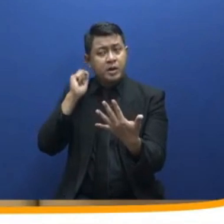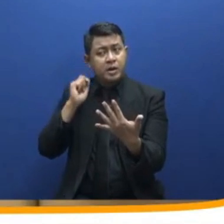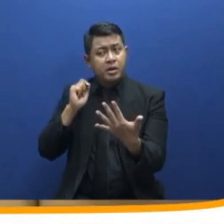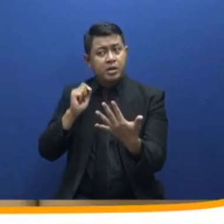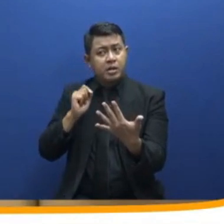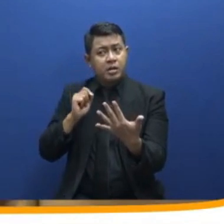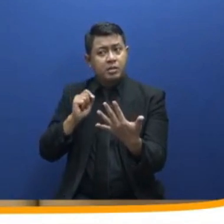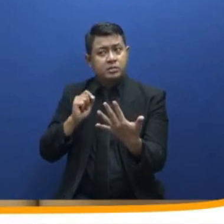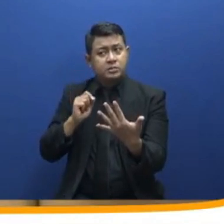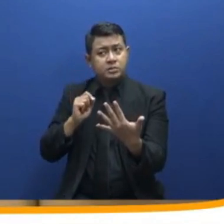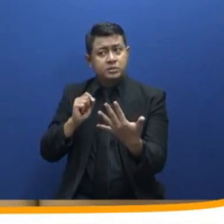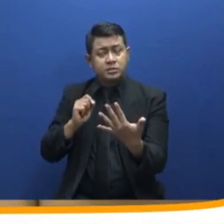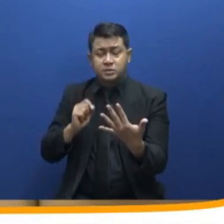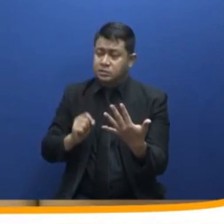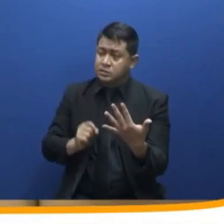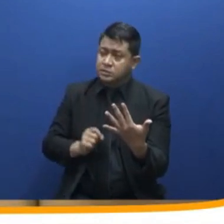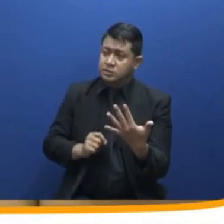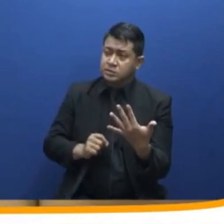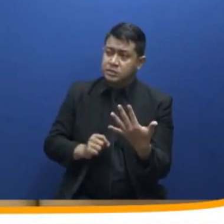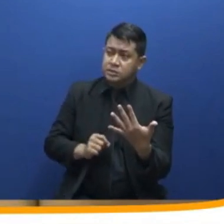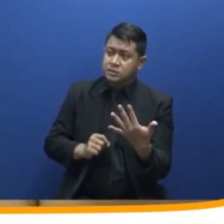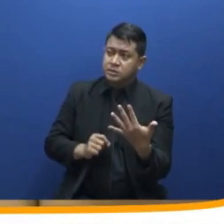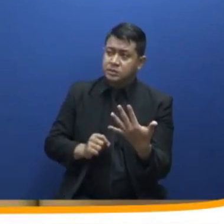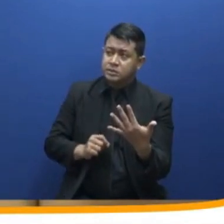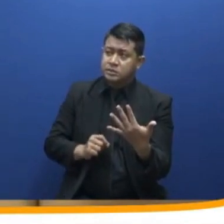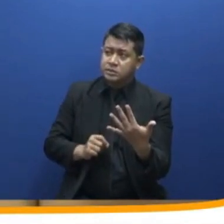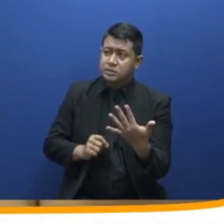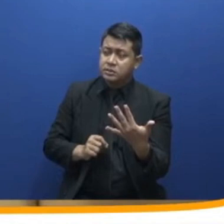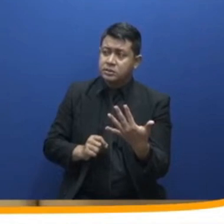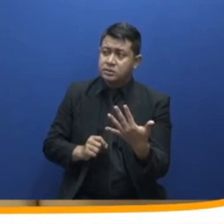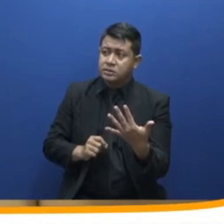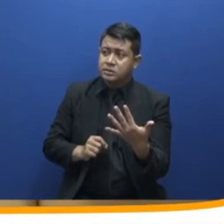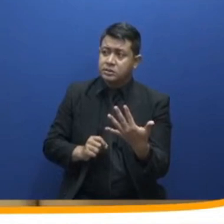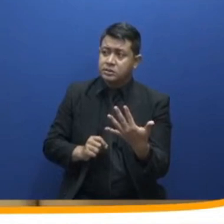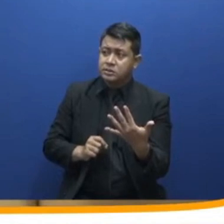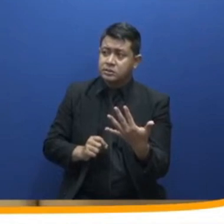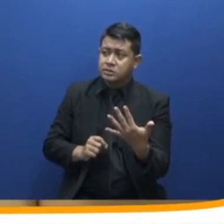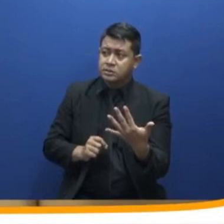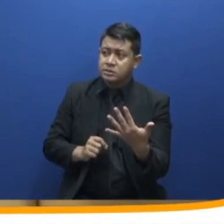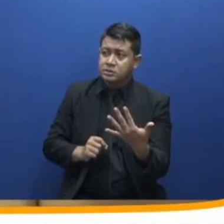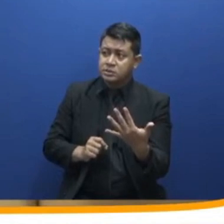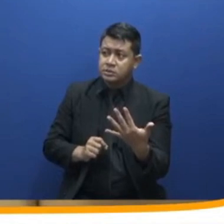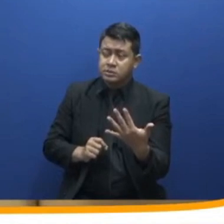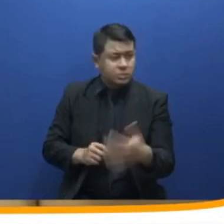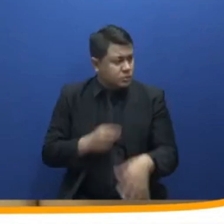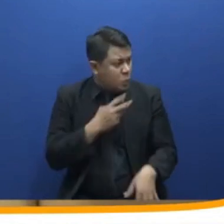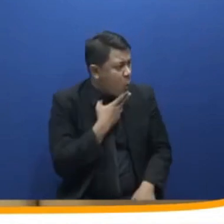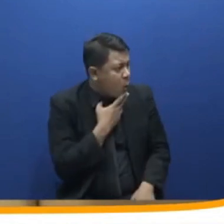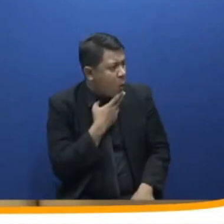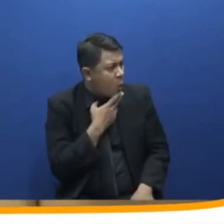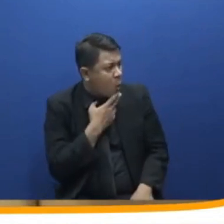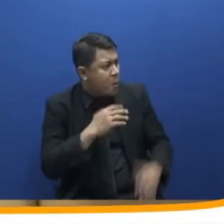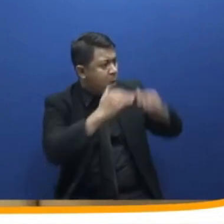pulang sambil mungkin ya saya memperagakan sambil Cincing Cincing kalau orang jam mengatakan sambil Aduh Yesus makamnya kosong-kosong